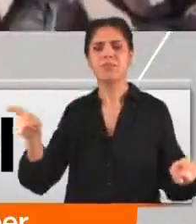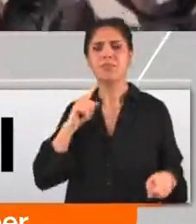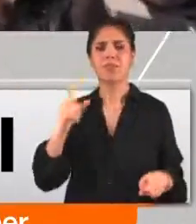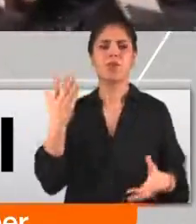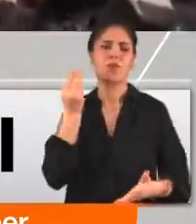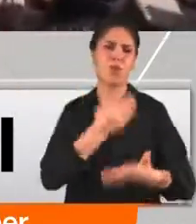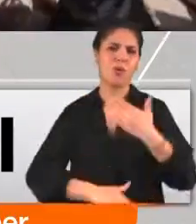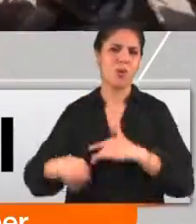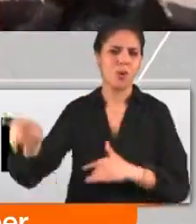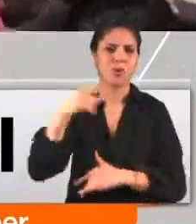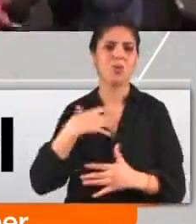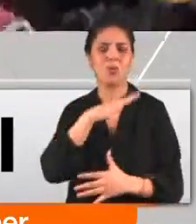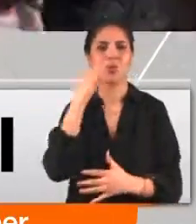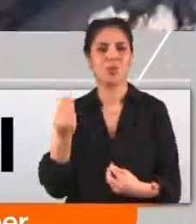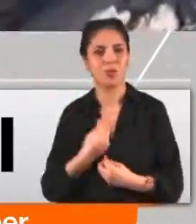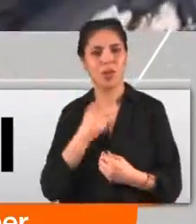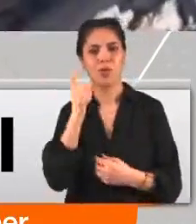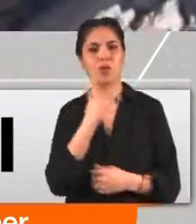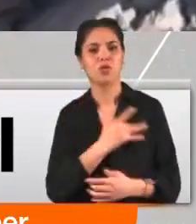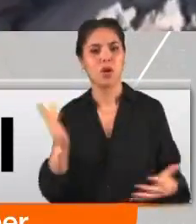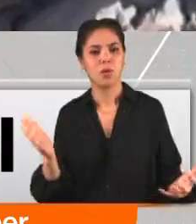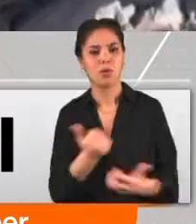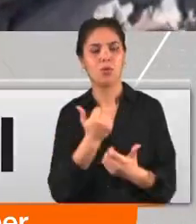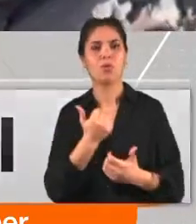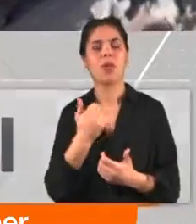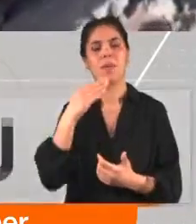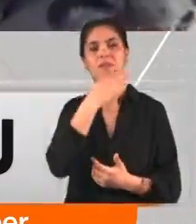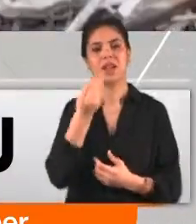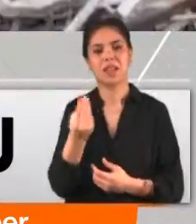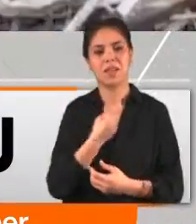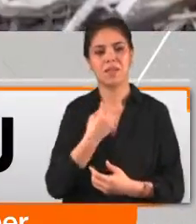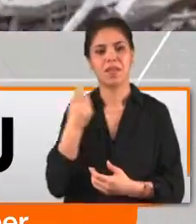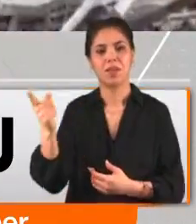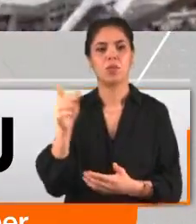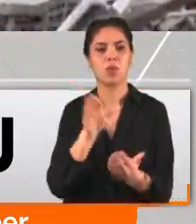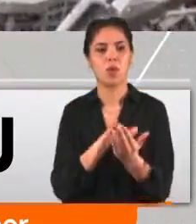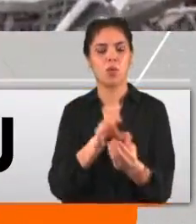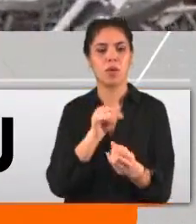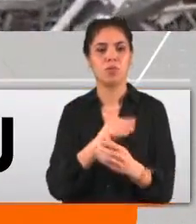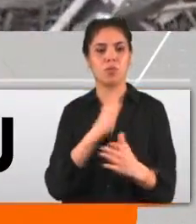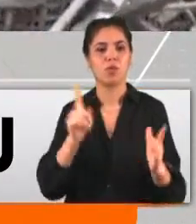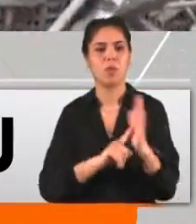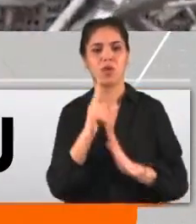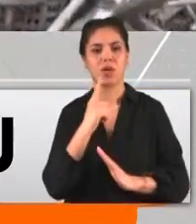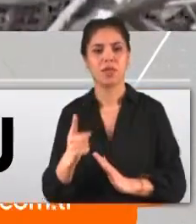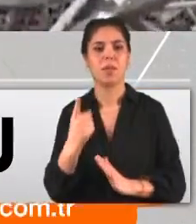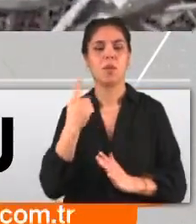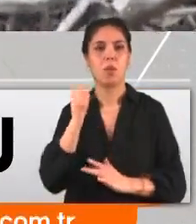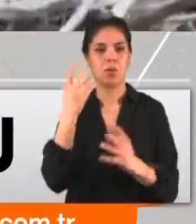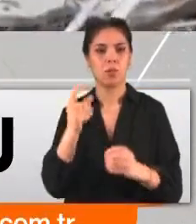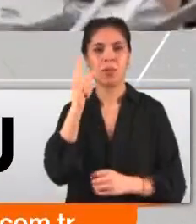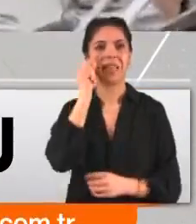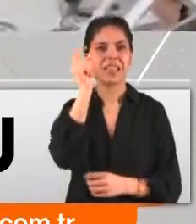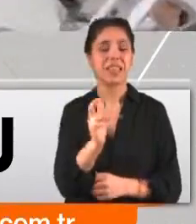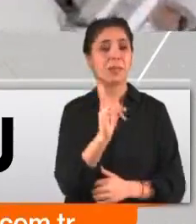Çok yoruldular ama bizi çok mutlu ettiler. 9 cana ulaşmamıza vesile oldum. Nefes için gerçekten büyük bir başarı. Önemli olan burada bir